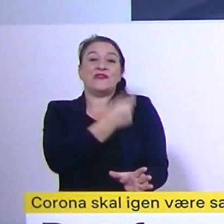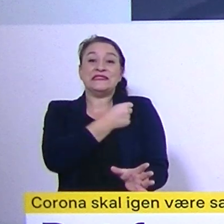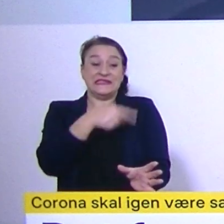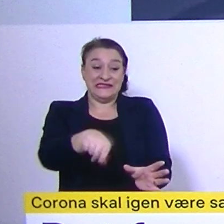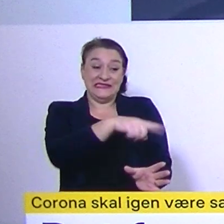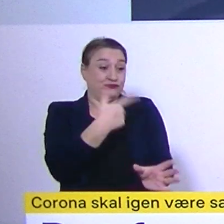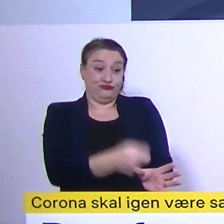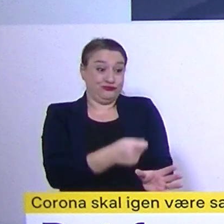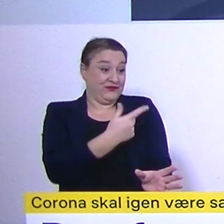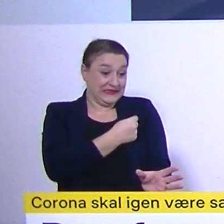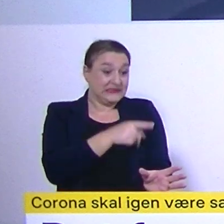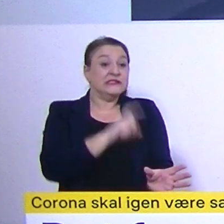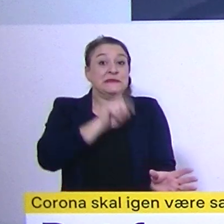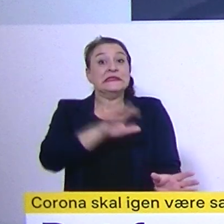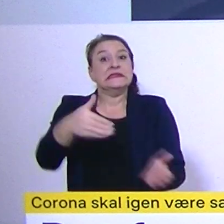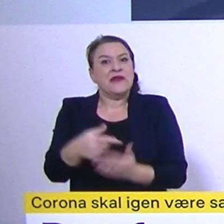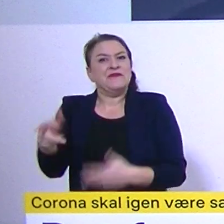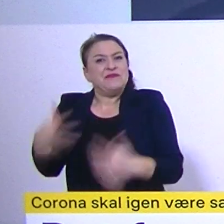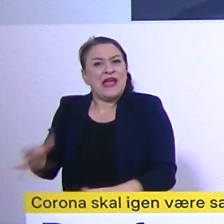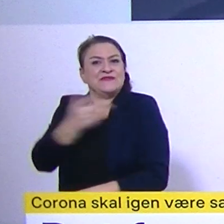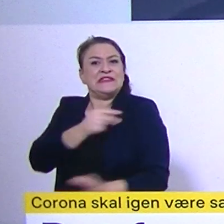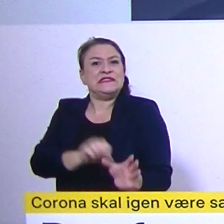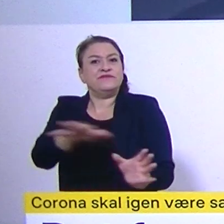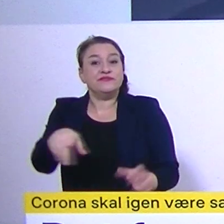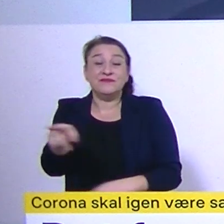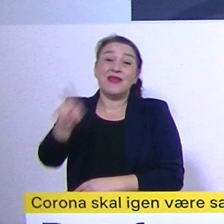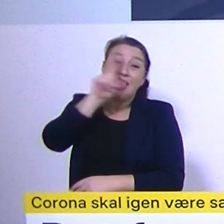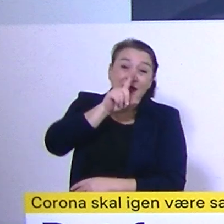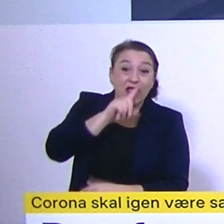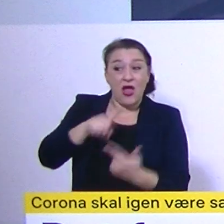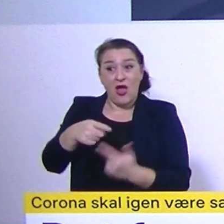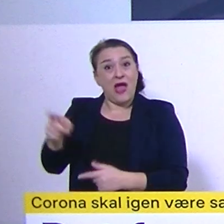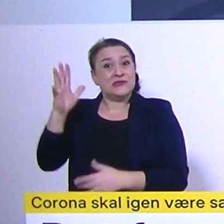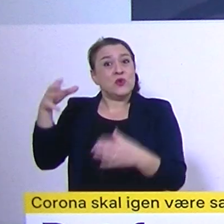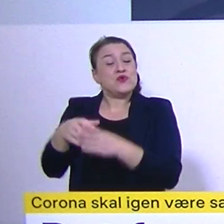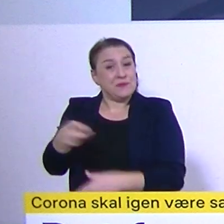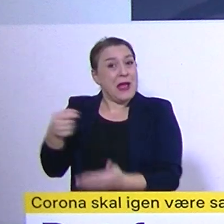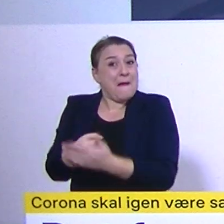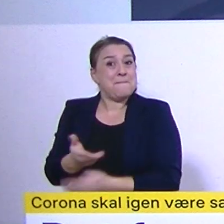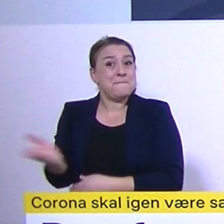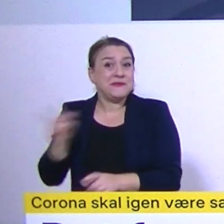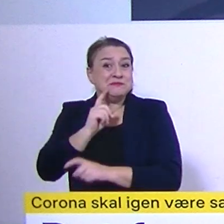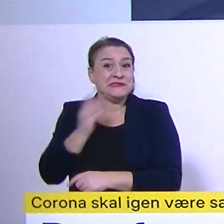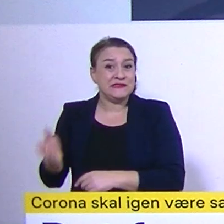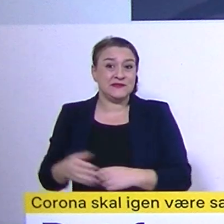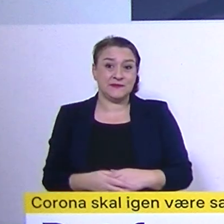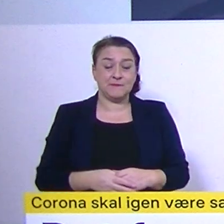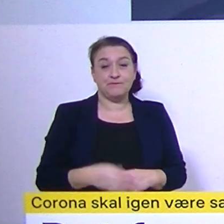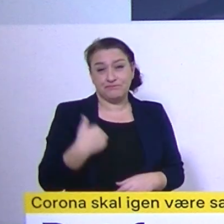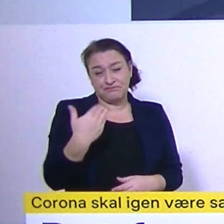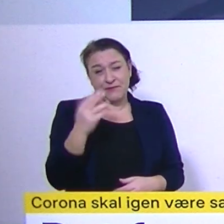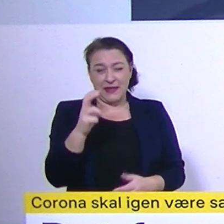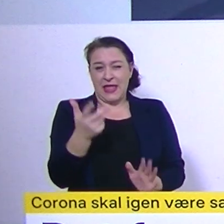vaccineret. Ældre og mennesker i risikogruen. Lad mig give jer et konkret eksempel. Blandt de